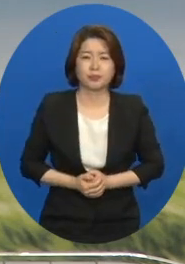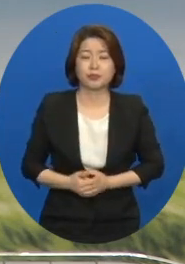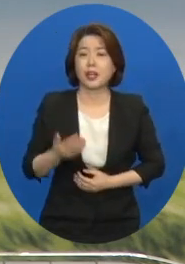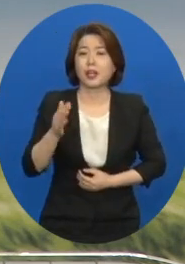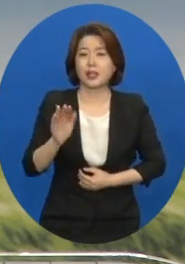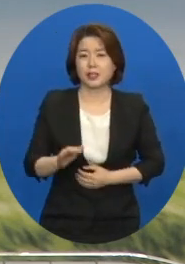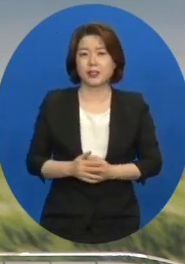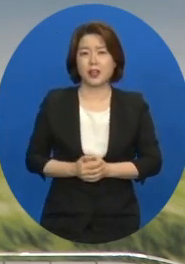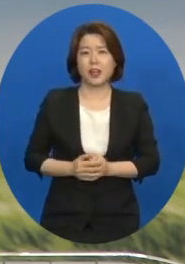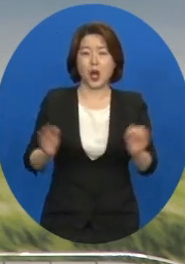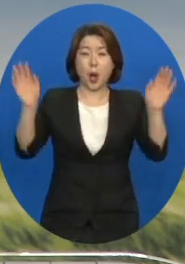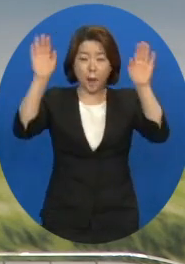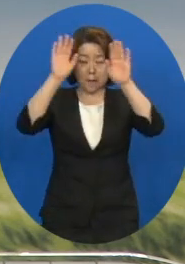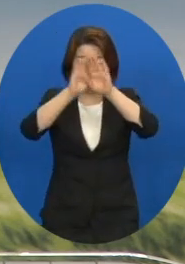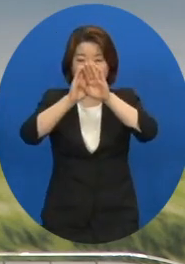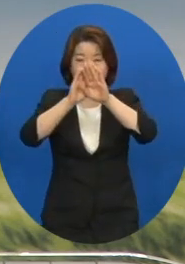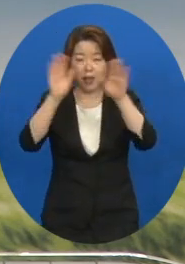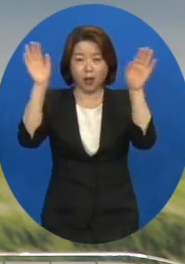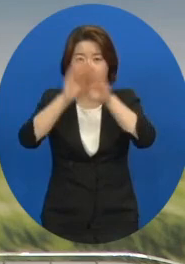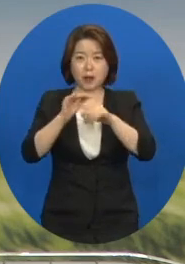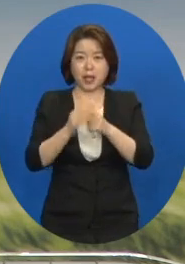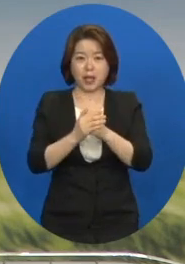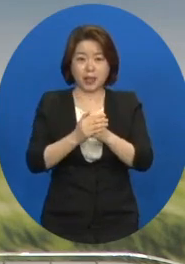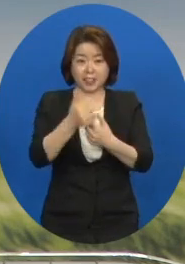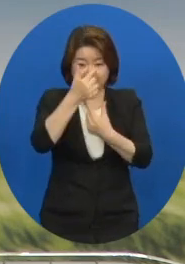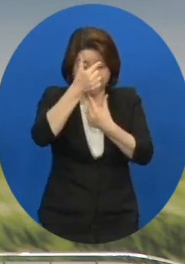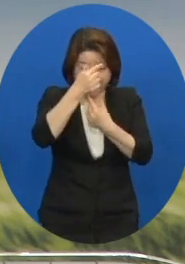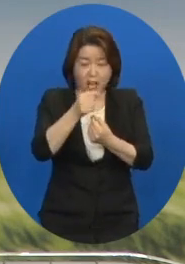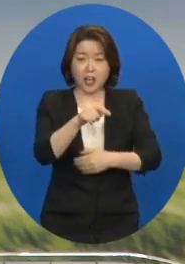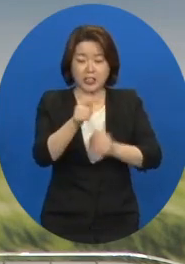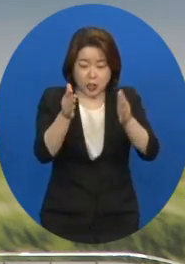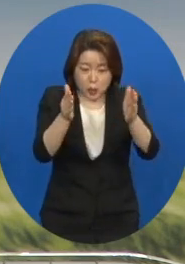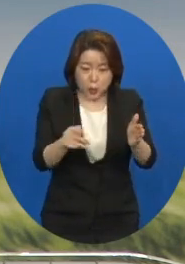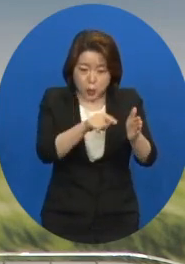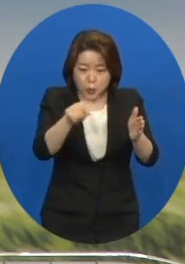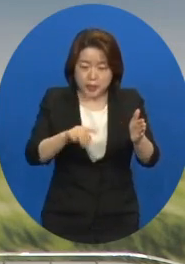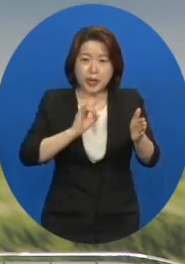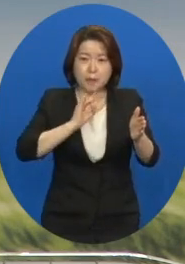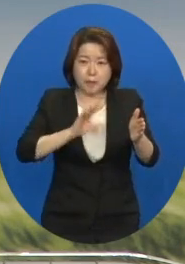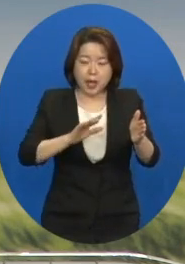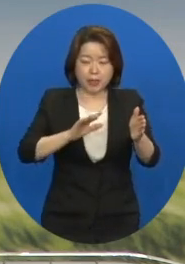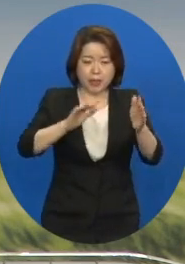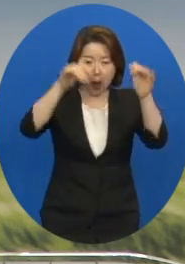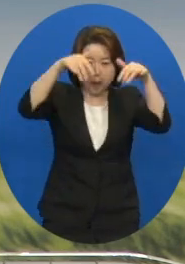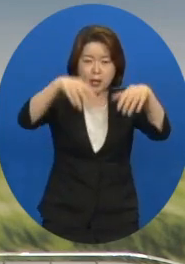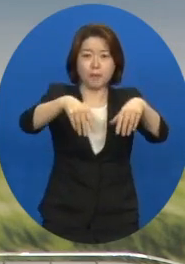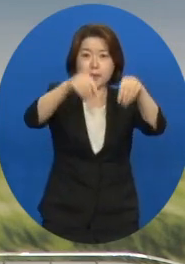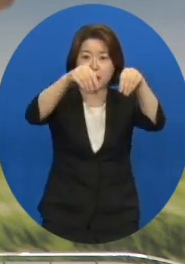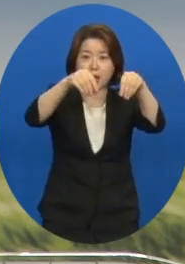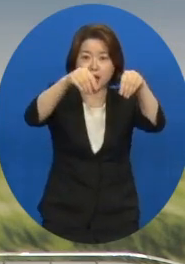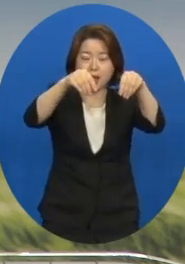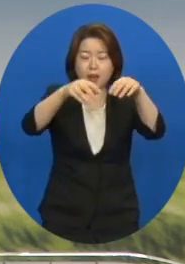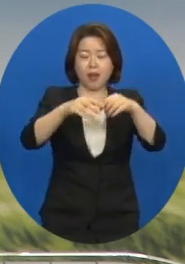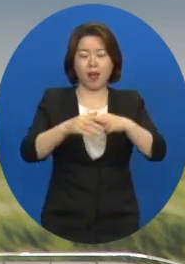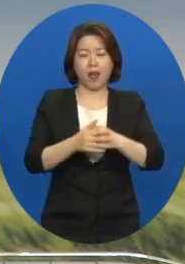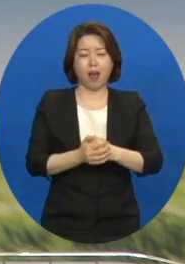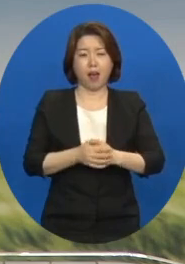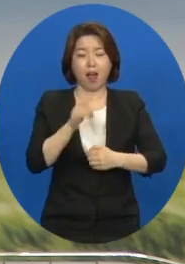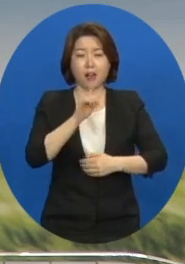근데 밤에 정말 딱 그 시간에 비가 그쳤어요. 비가 그쳤다는